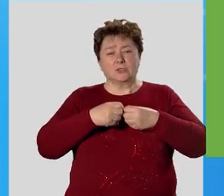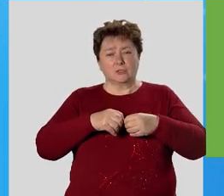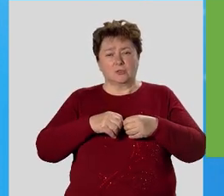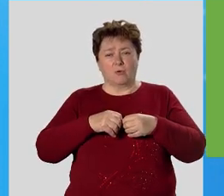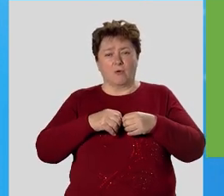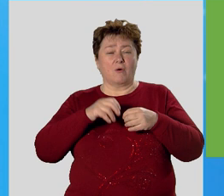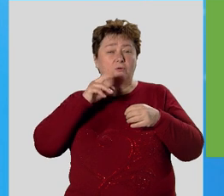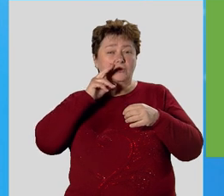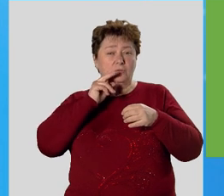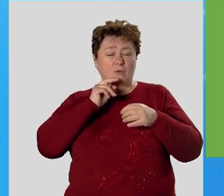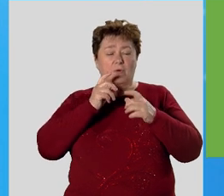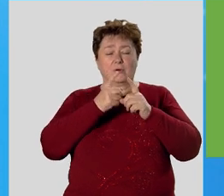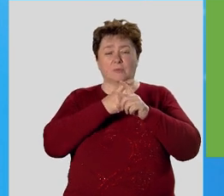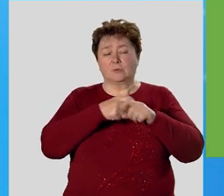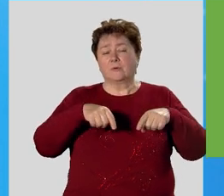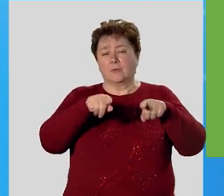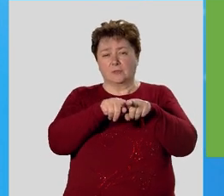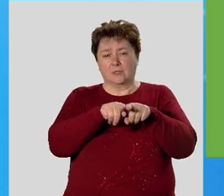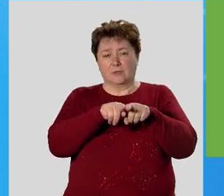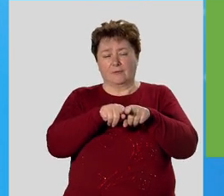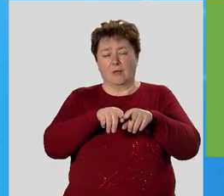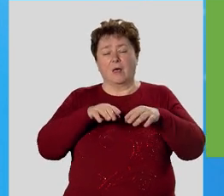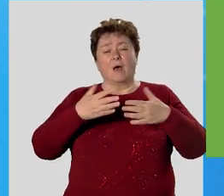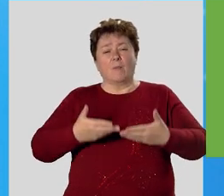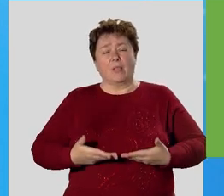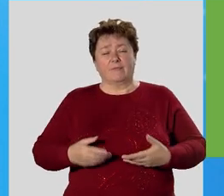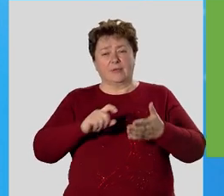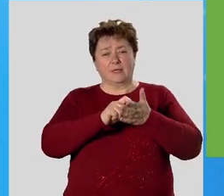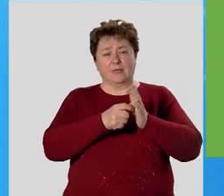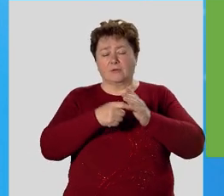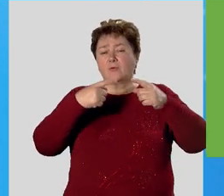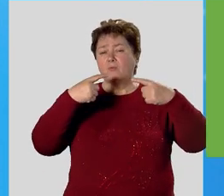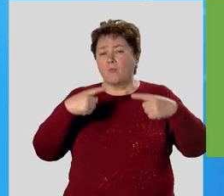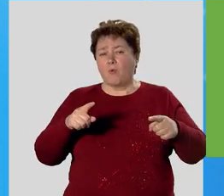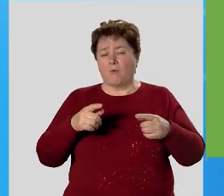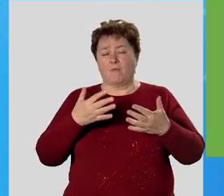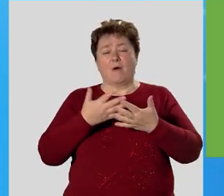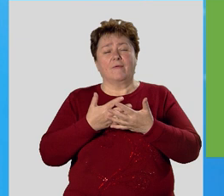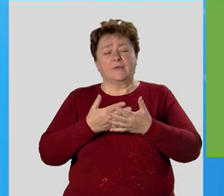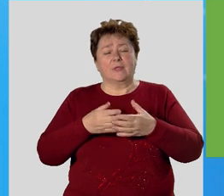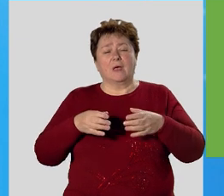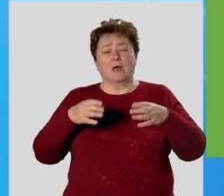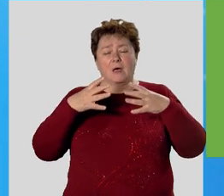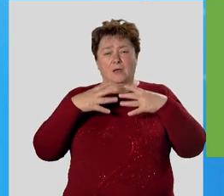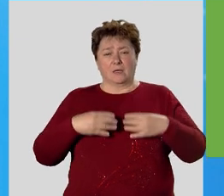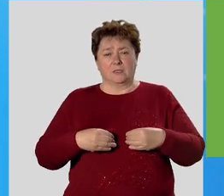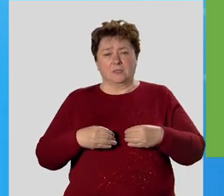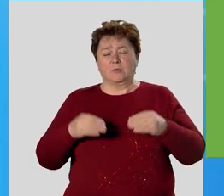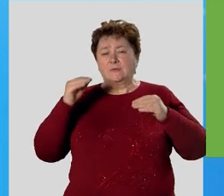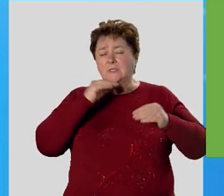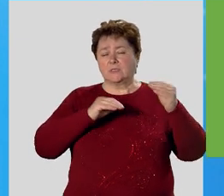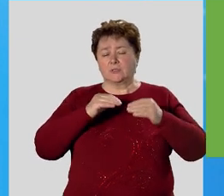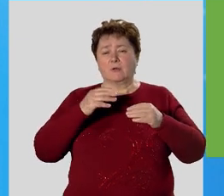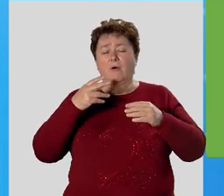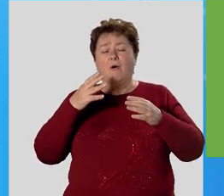хромосом одинаково. Второе. Половые клетки любого вида организмов всегда